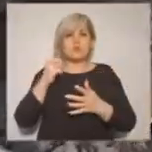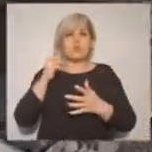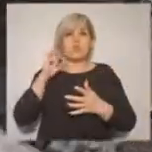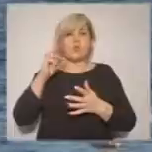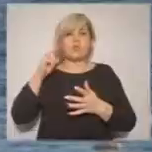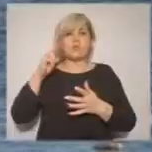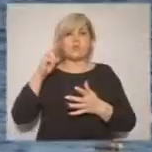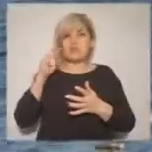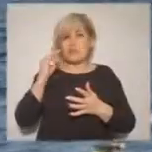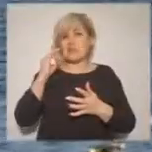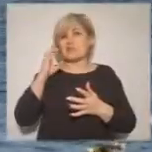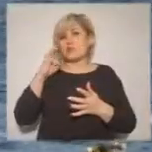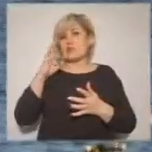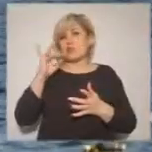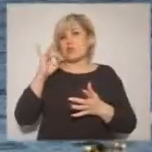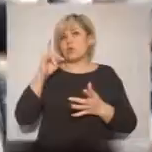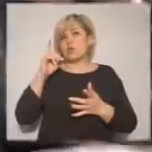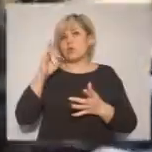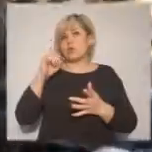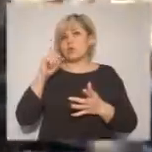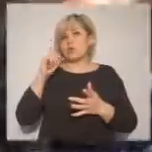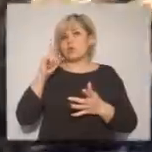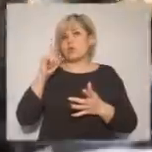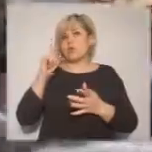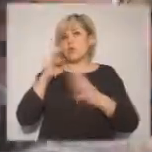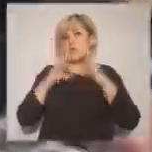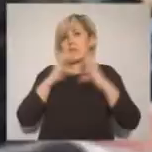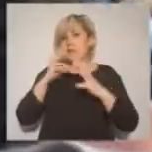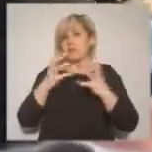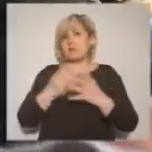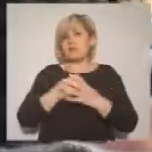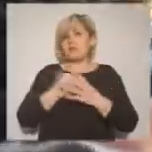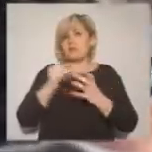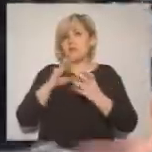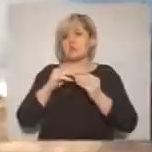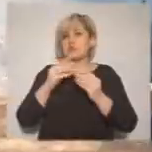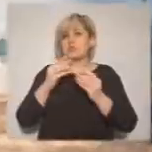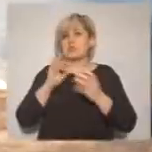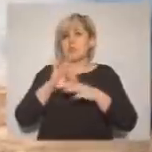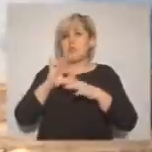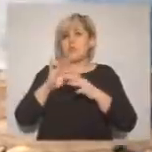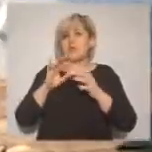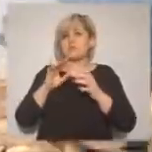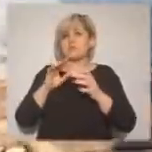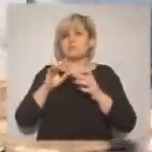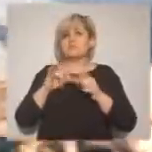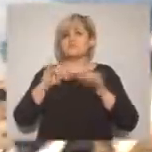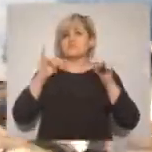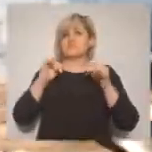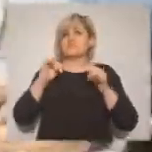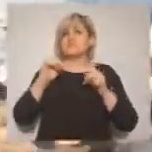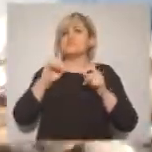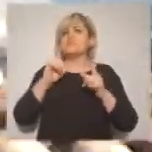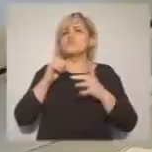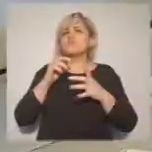лет заболеваемость снизилась аж в 3,5 раза. Победа над болезнью? Отнюдь. Специалисты считают, что причина